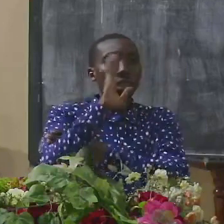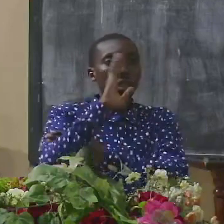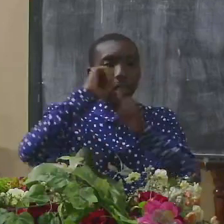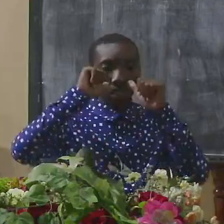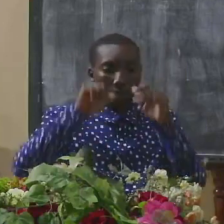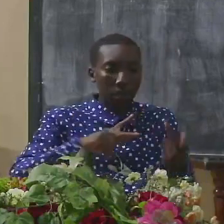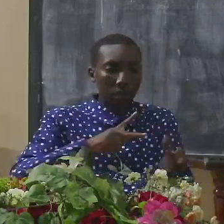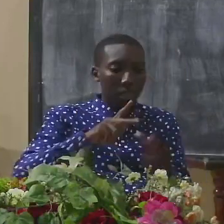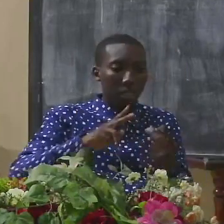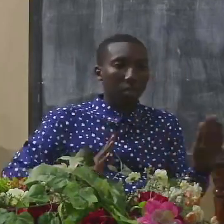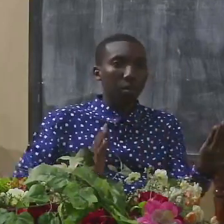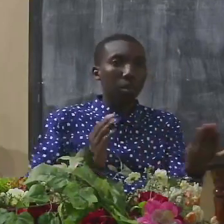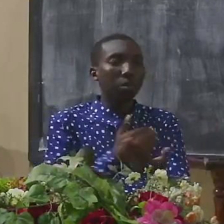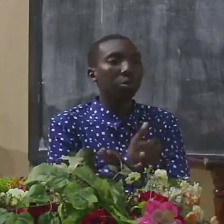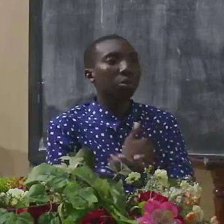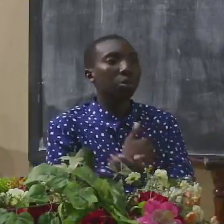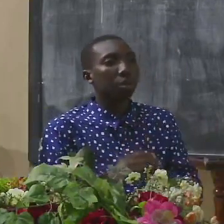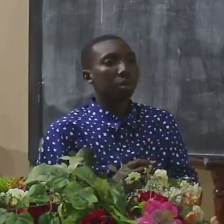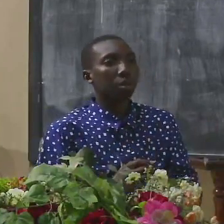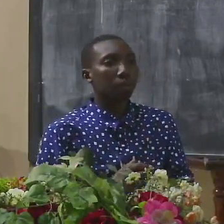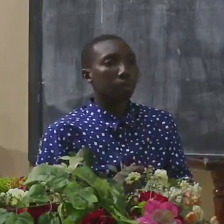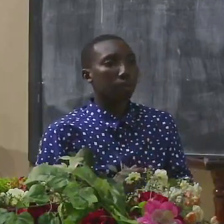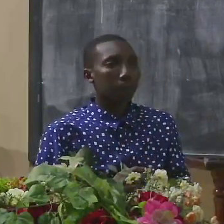Que le Seigneur Dieu te bénisse parmi nous.